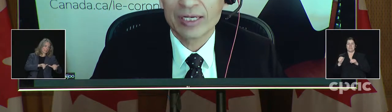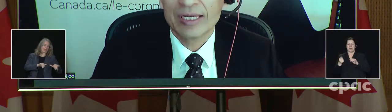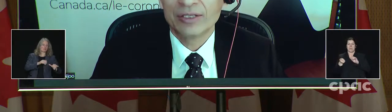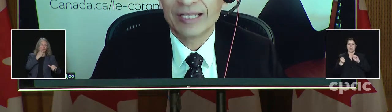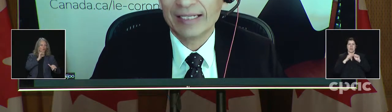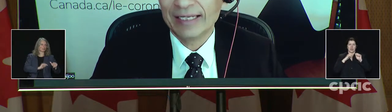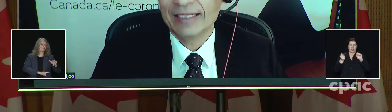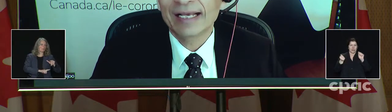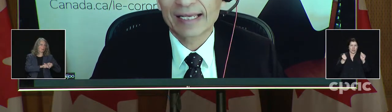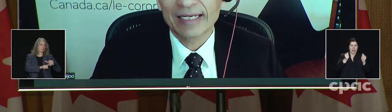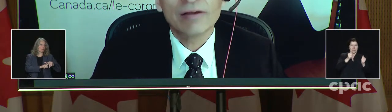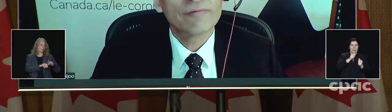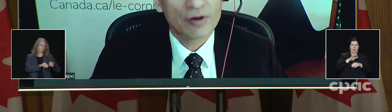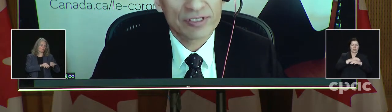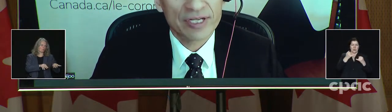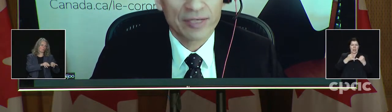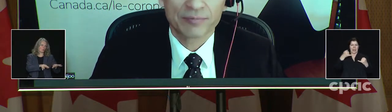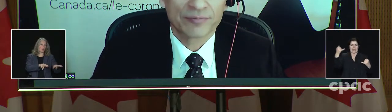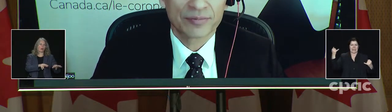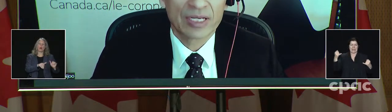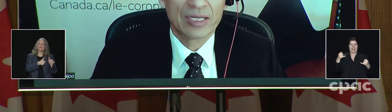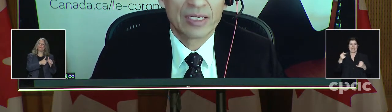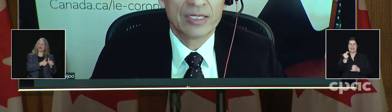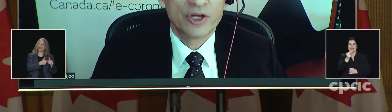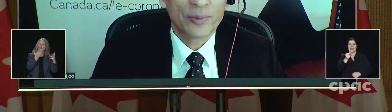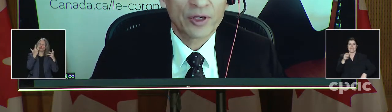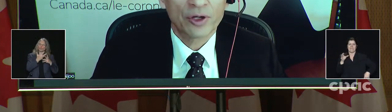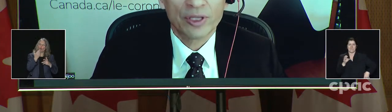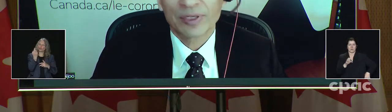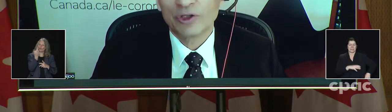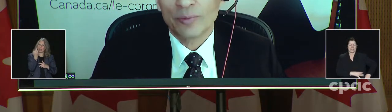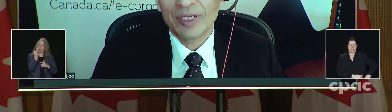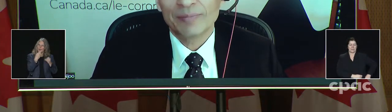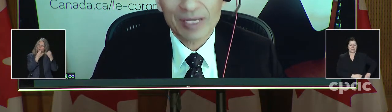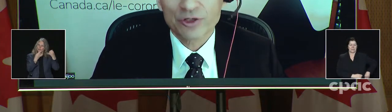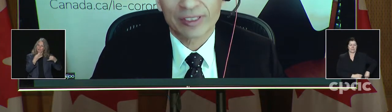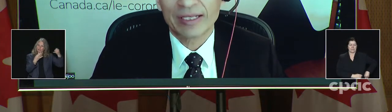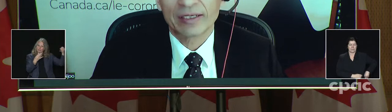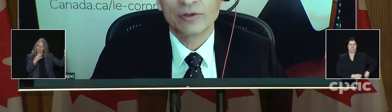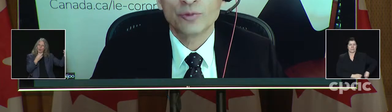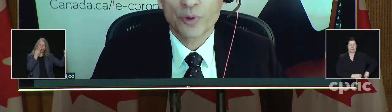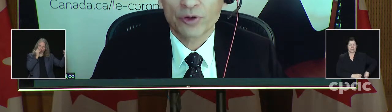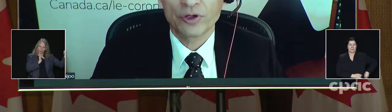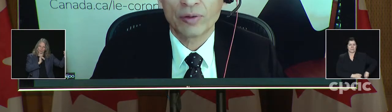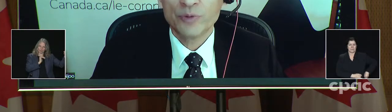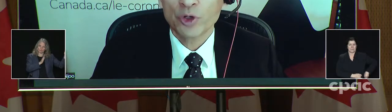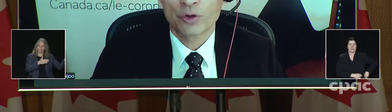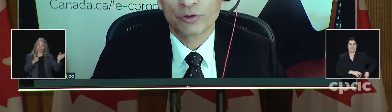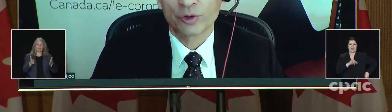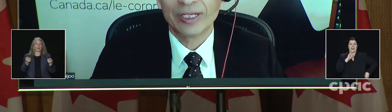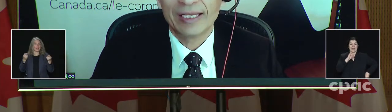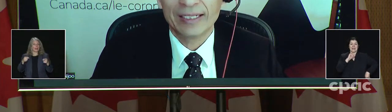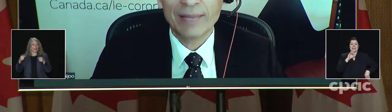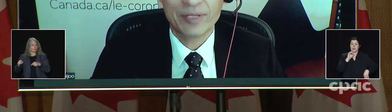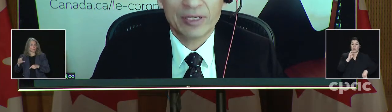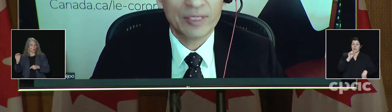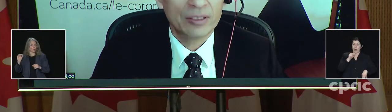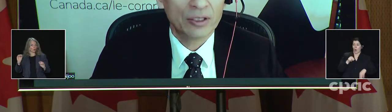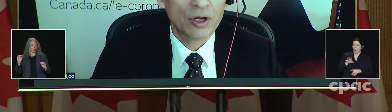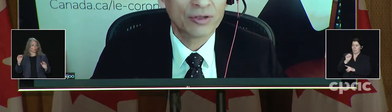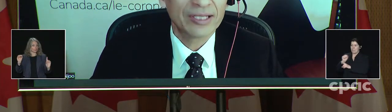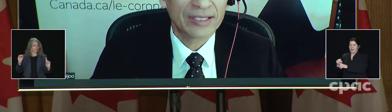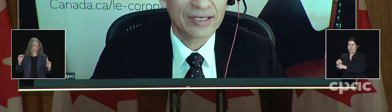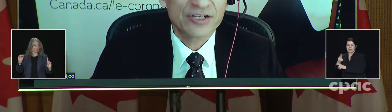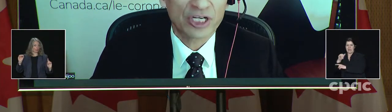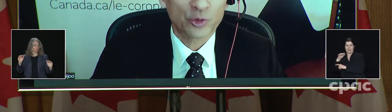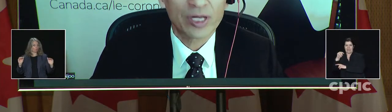trajectoire de la ligne gris foncé. Si Omicron ne prédomine pas sur Delta, nous pourrions mieux contrôler l'épidémie le